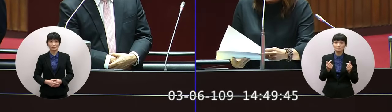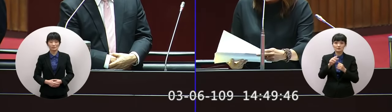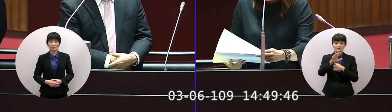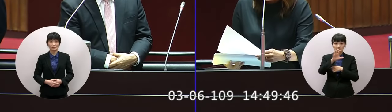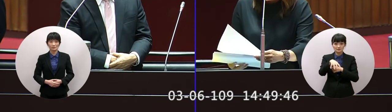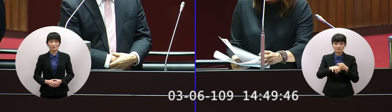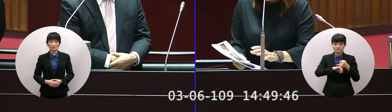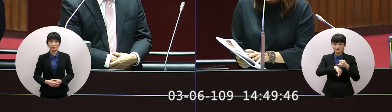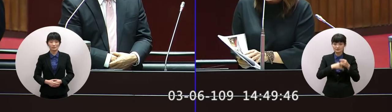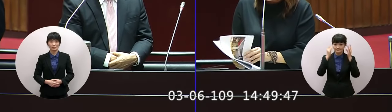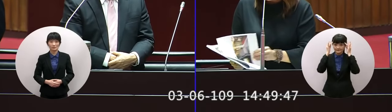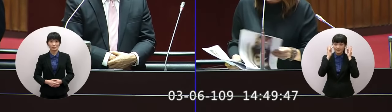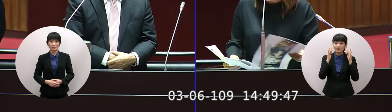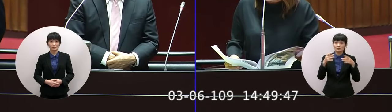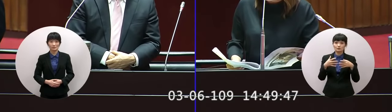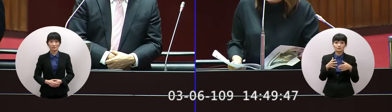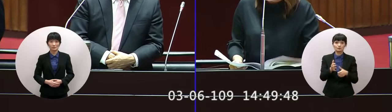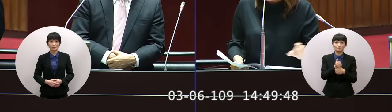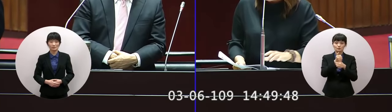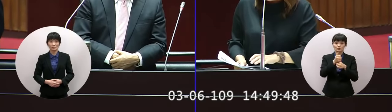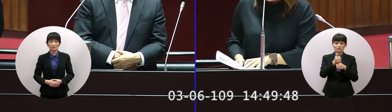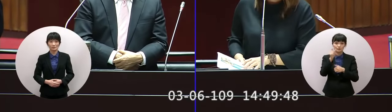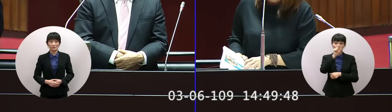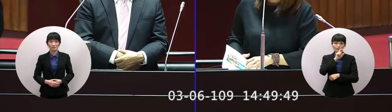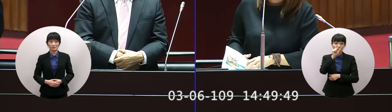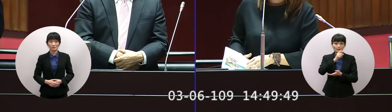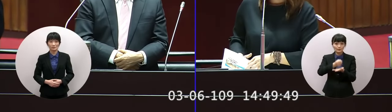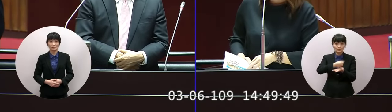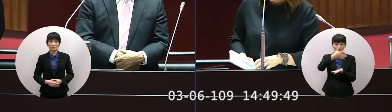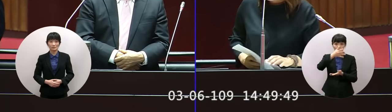店，还有